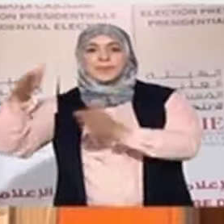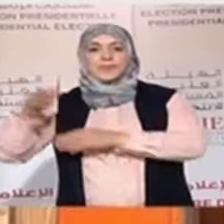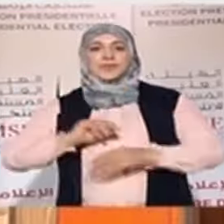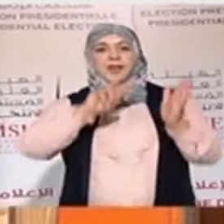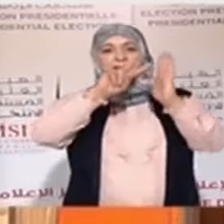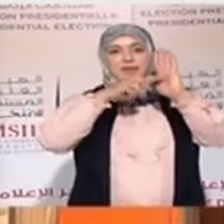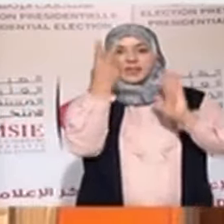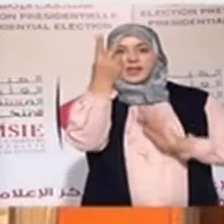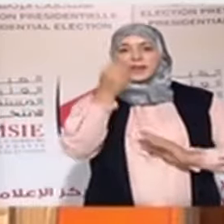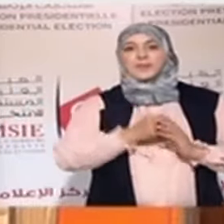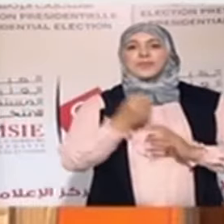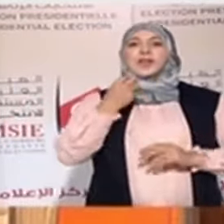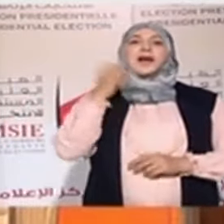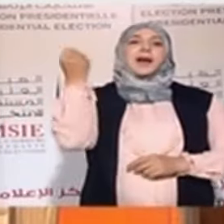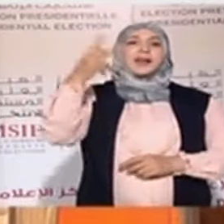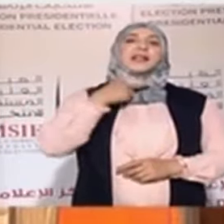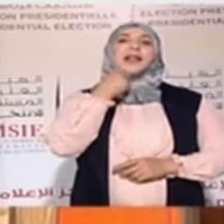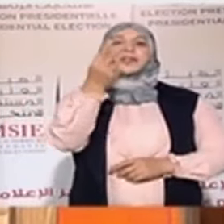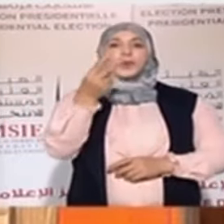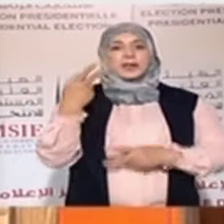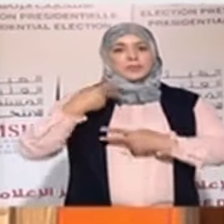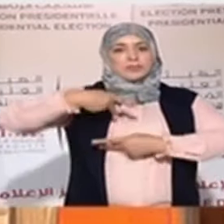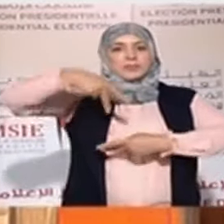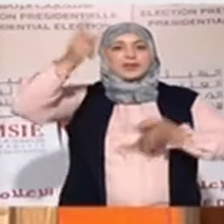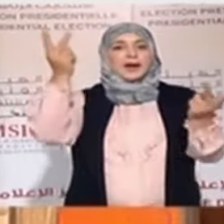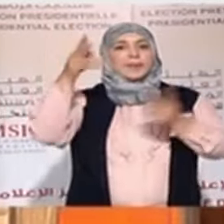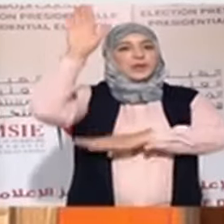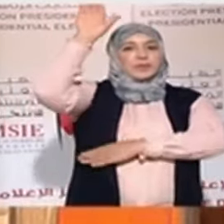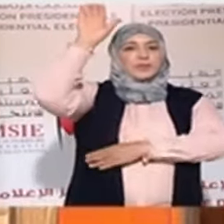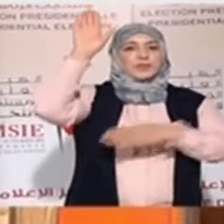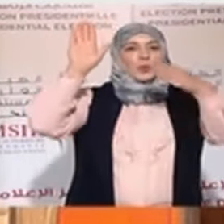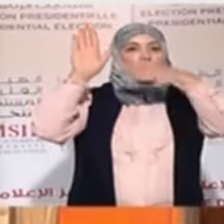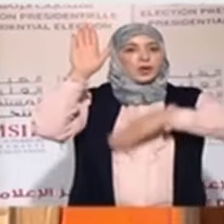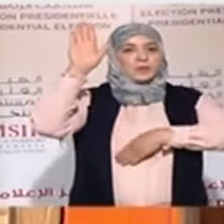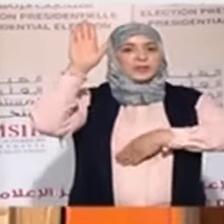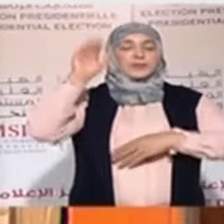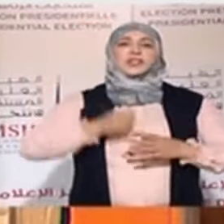ثانياً، عدد الأصوات المصرح بها لكل المترشحين: